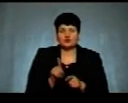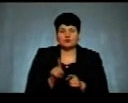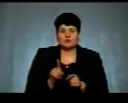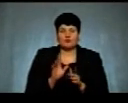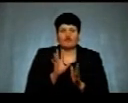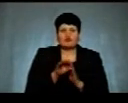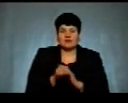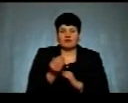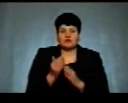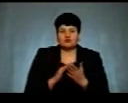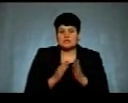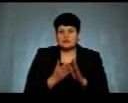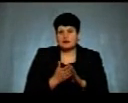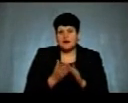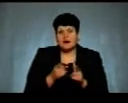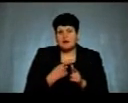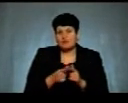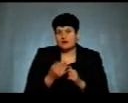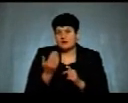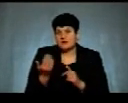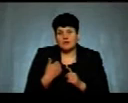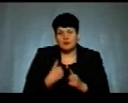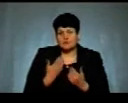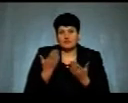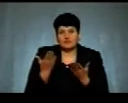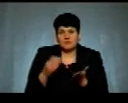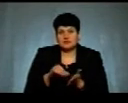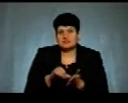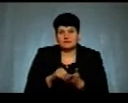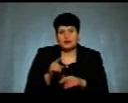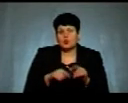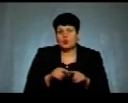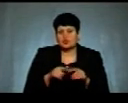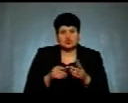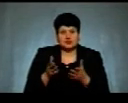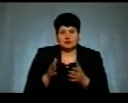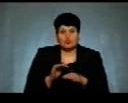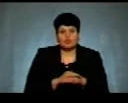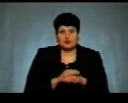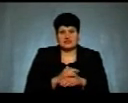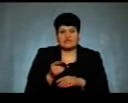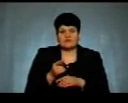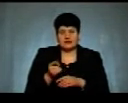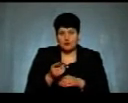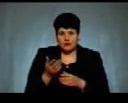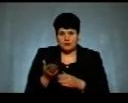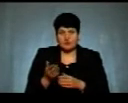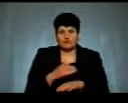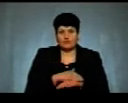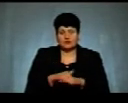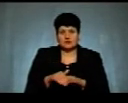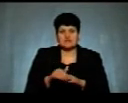війти в вашу ситуацію, я або ви, або якщо ваш є представник, родичі, будь ласка, в Тернополі,